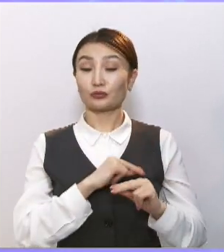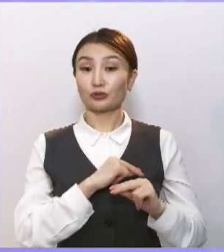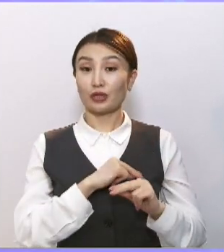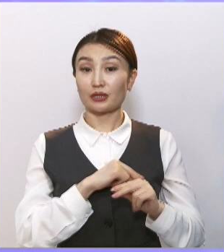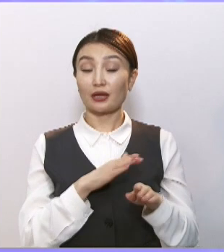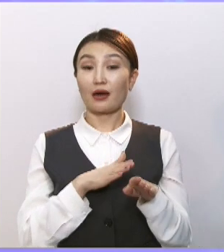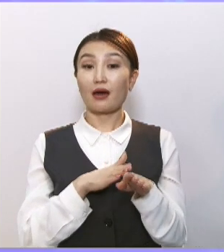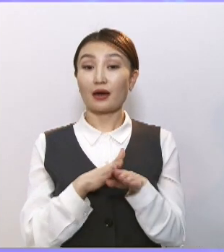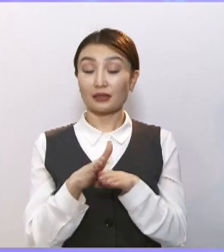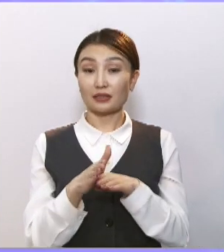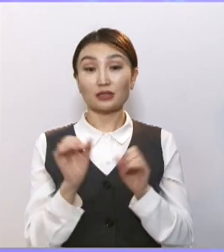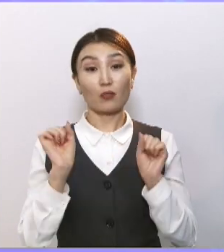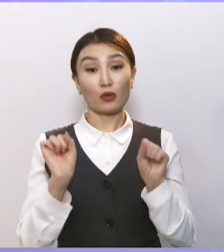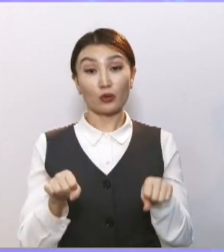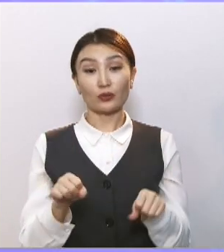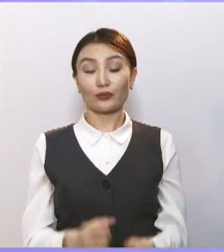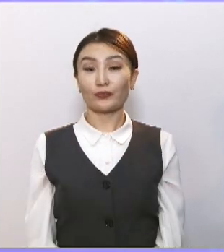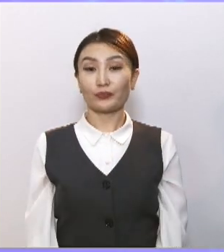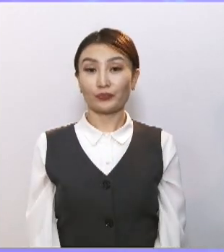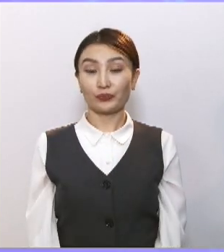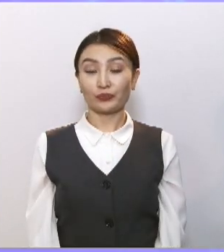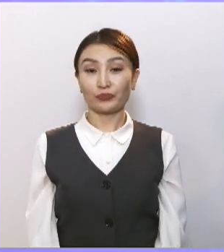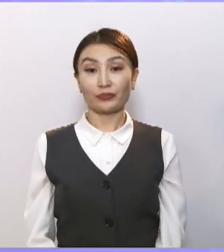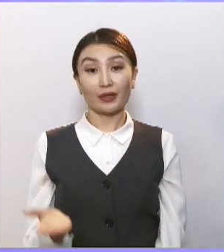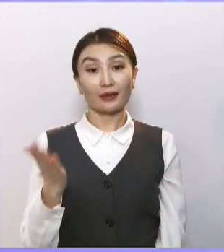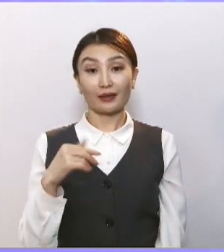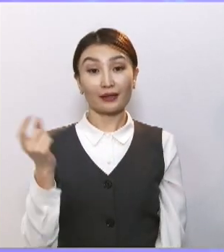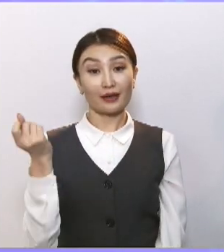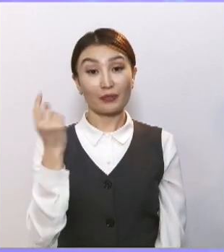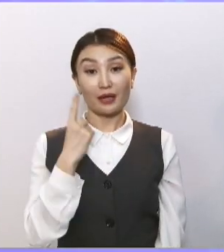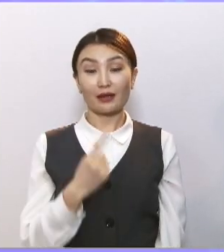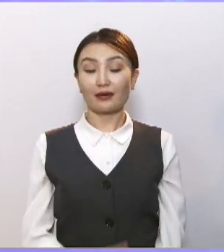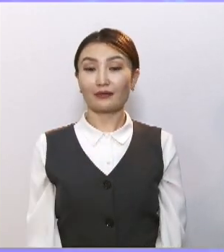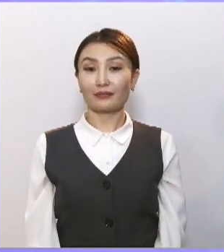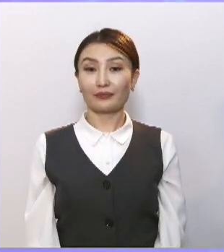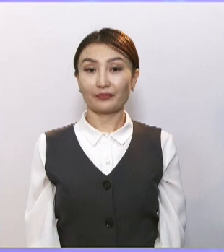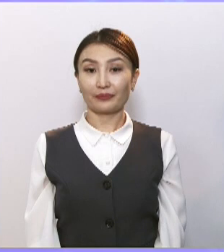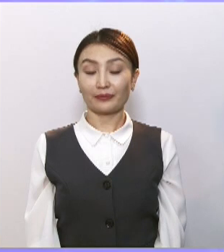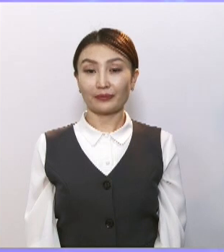жумуштарды аткарса болот? Келгиле билели.